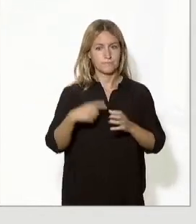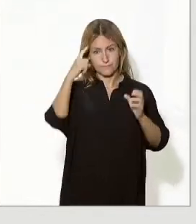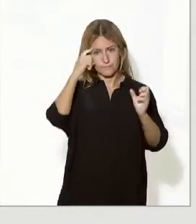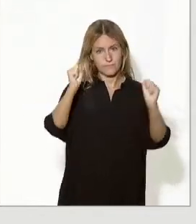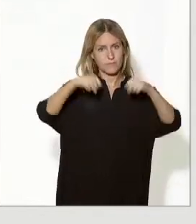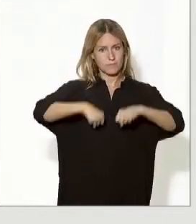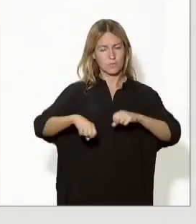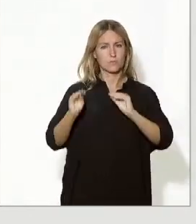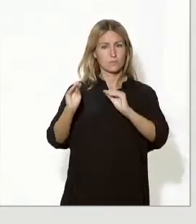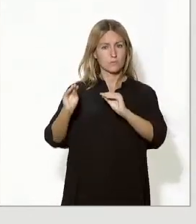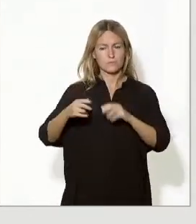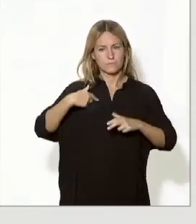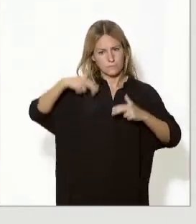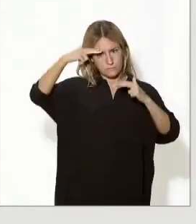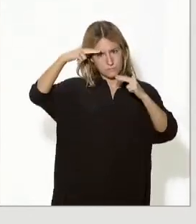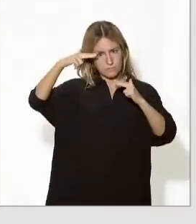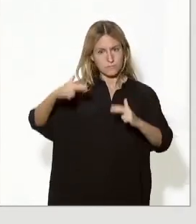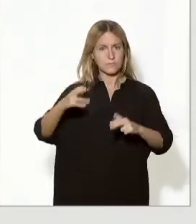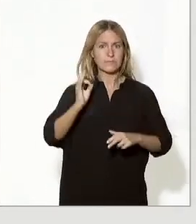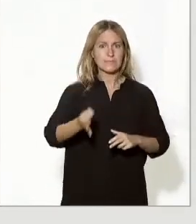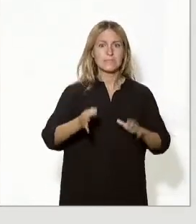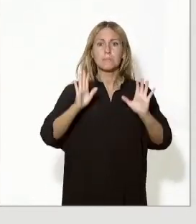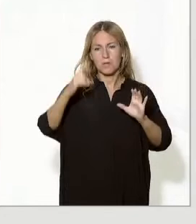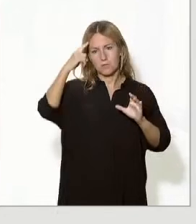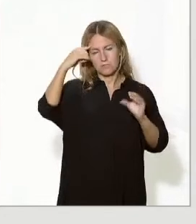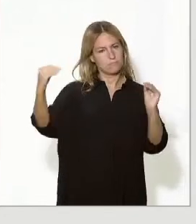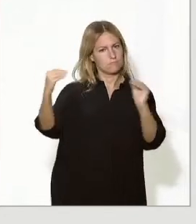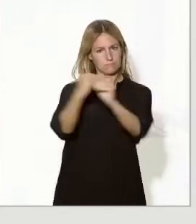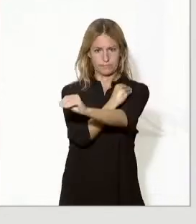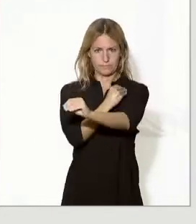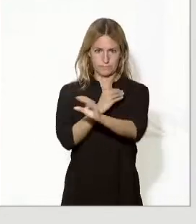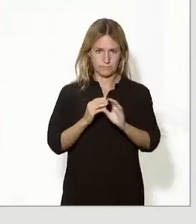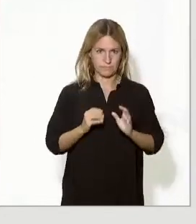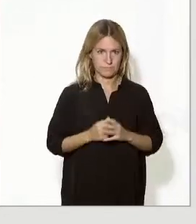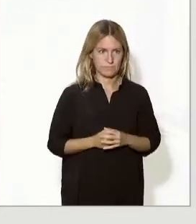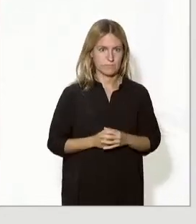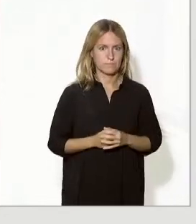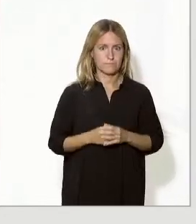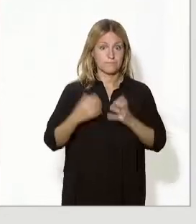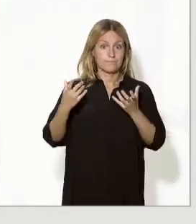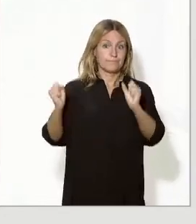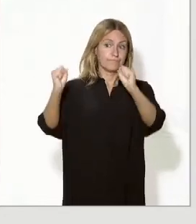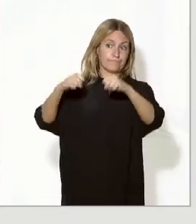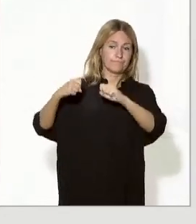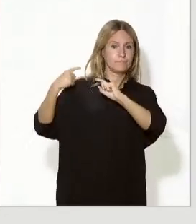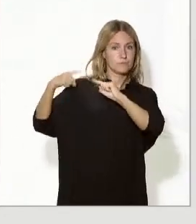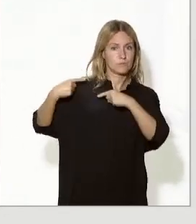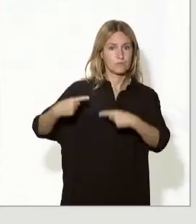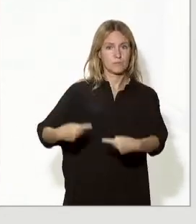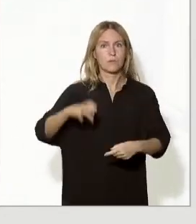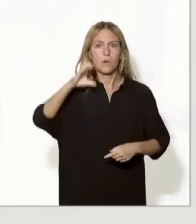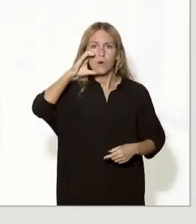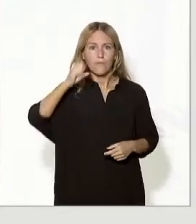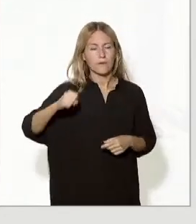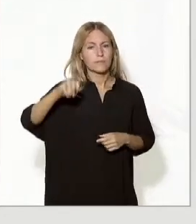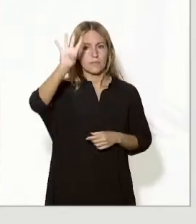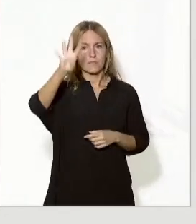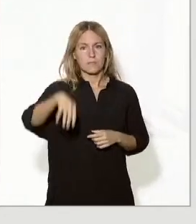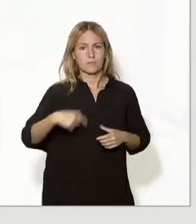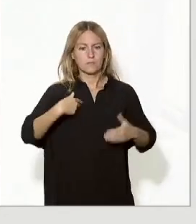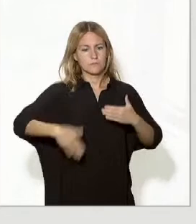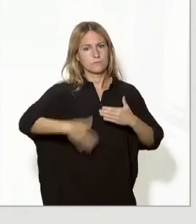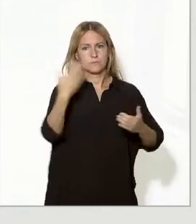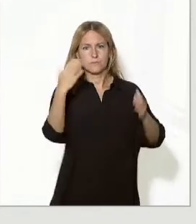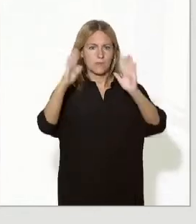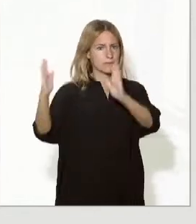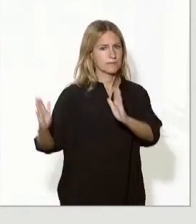decisió que respecto però que no comparteixo i que porta el govern de Catalunya a iniciar una